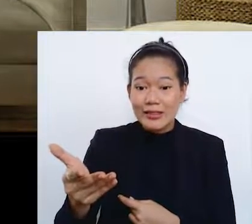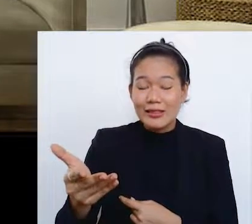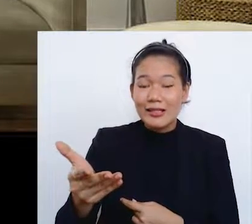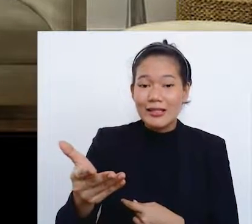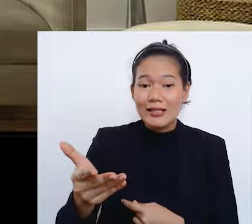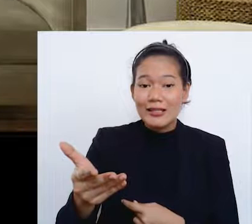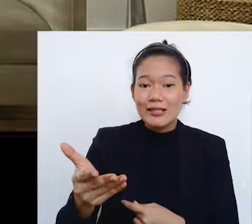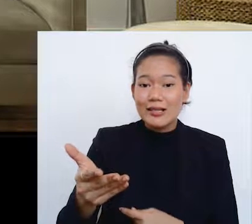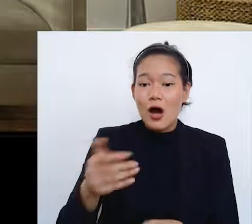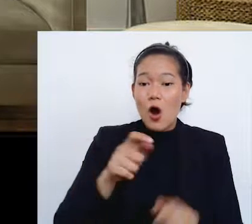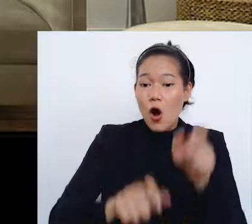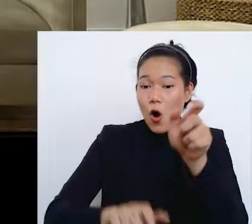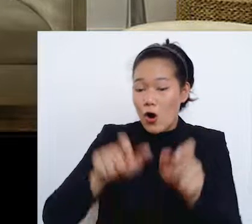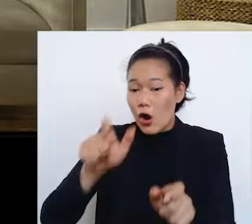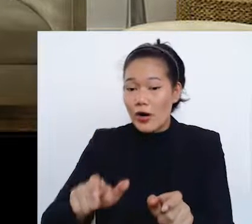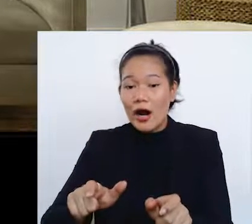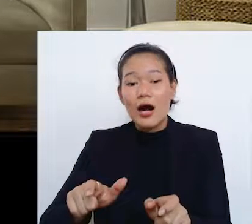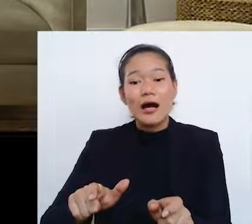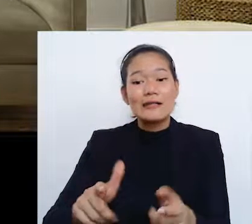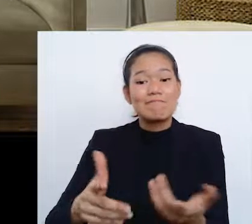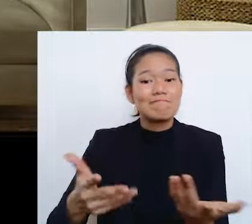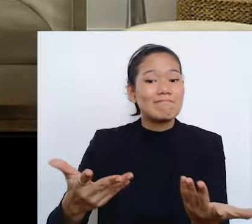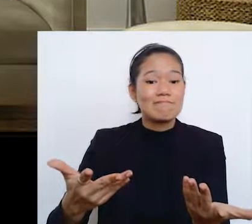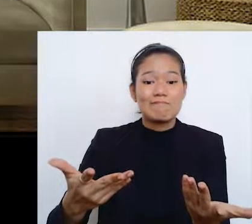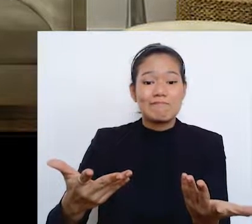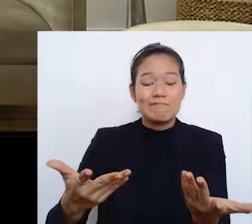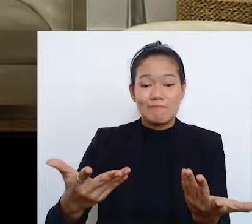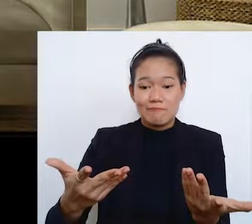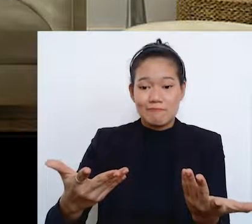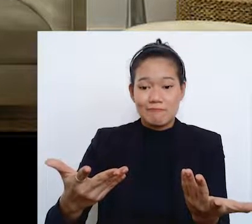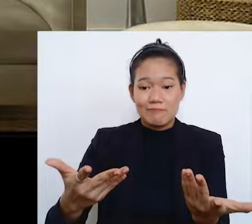menjadi orang-orang yang bukan hanya